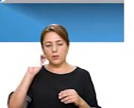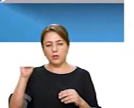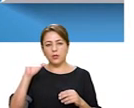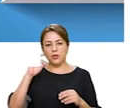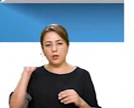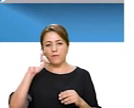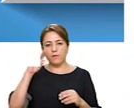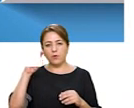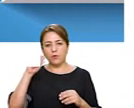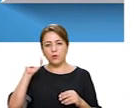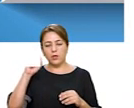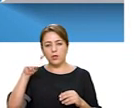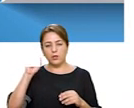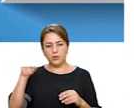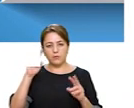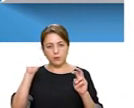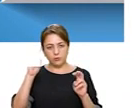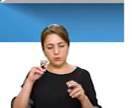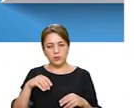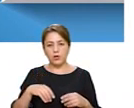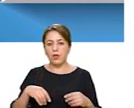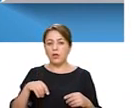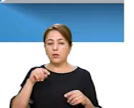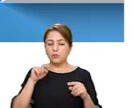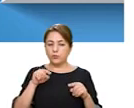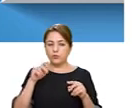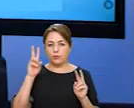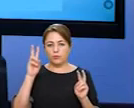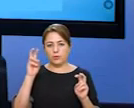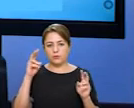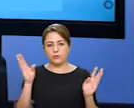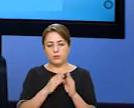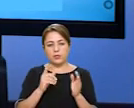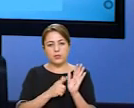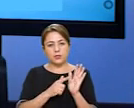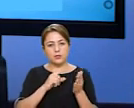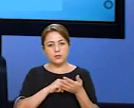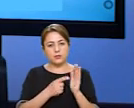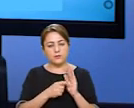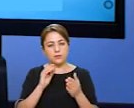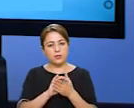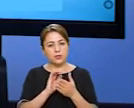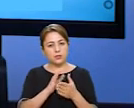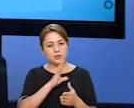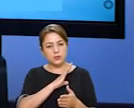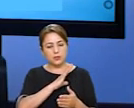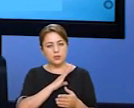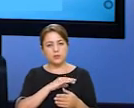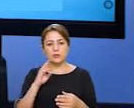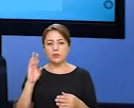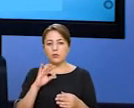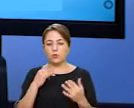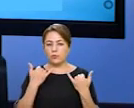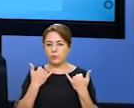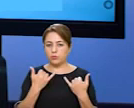mavzusi. Aslida bu mavzu bilan siz 7-sinfda tanishsiz. Lekin keling